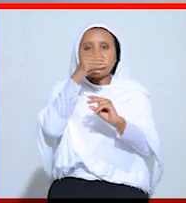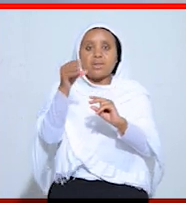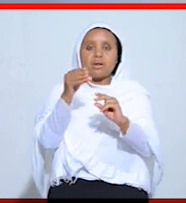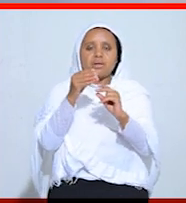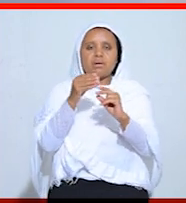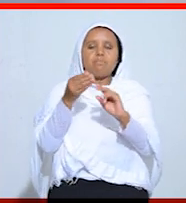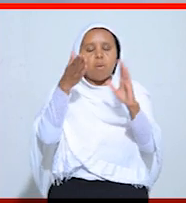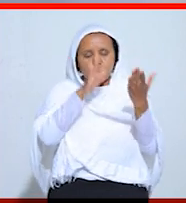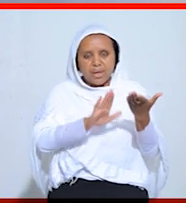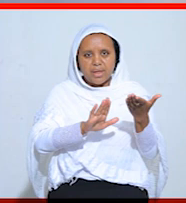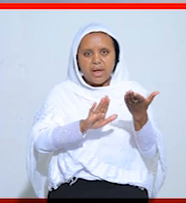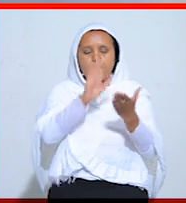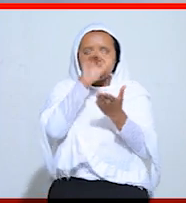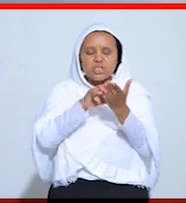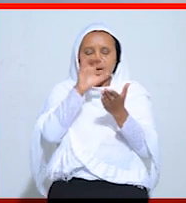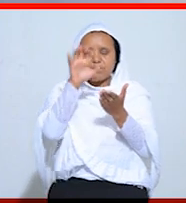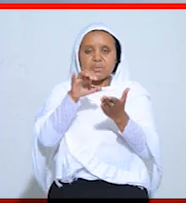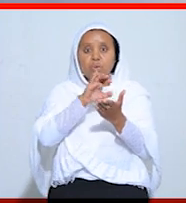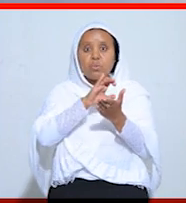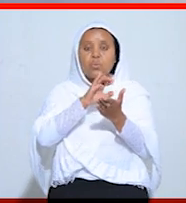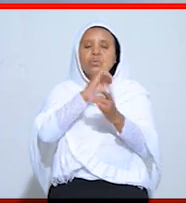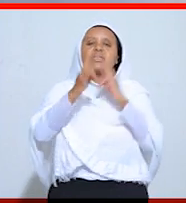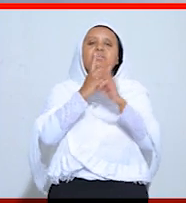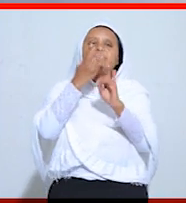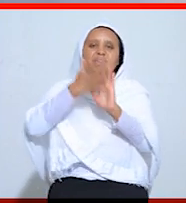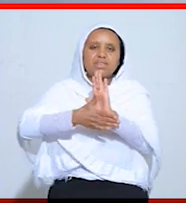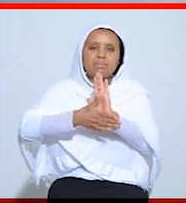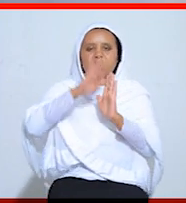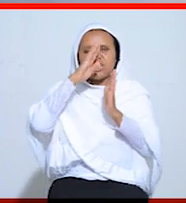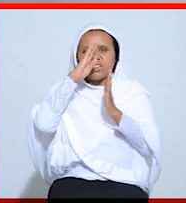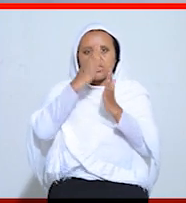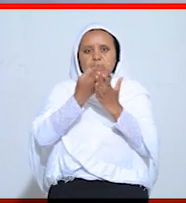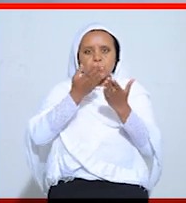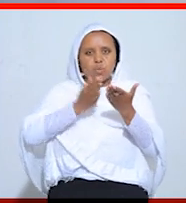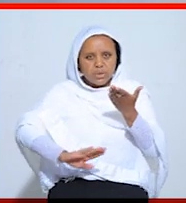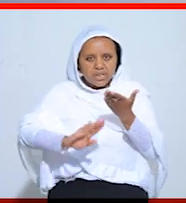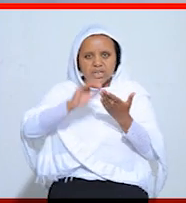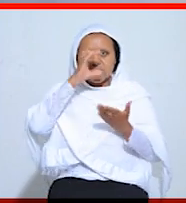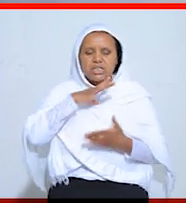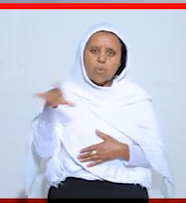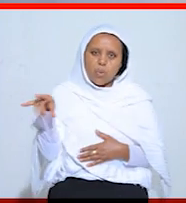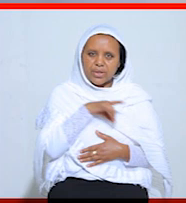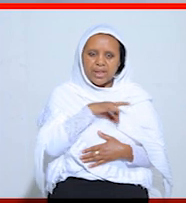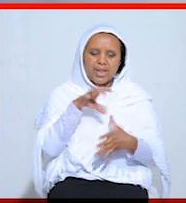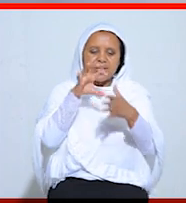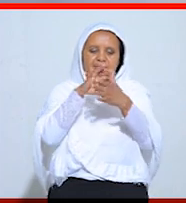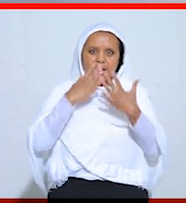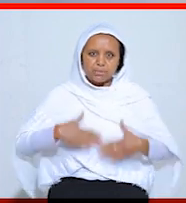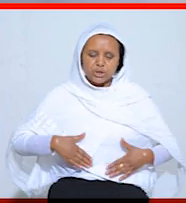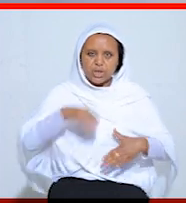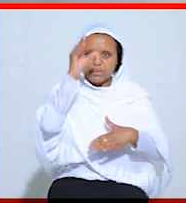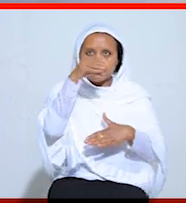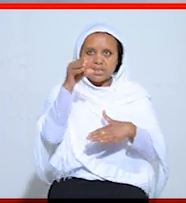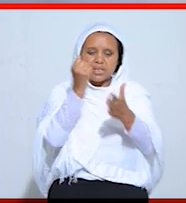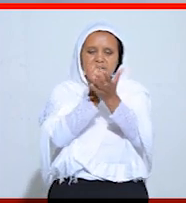ወበመስቀሌ በሞቴ 5500 ዘመን ሲፈጸም ከልጅ ልጅ ተወልጄ ሰው ሆኜ ስጋለብሽ